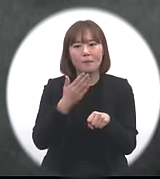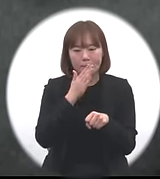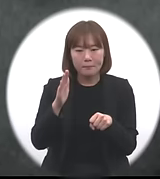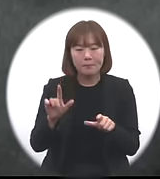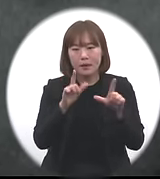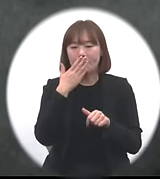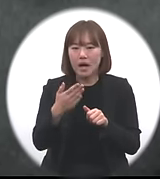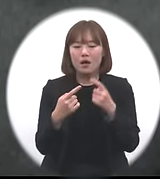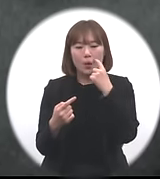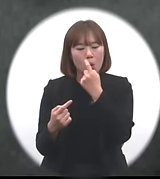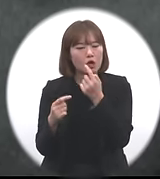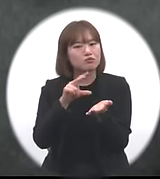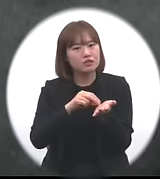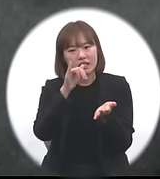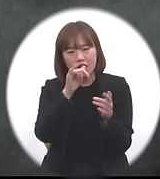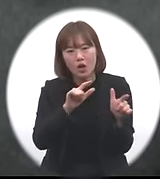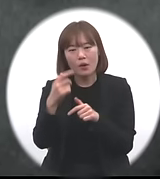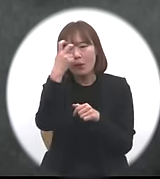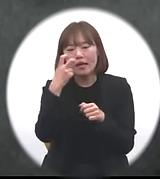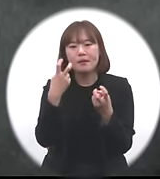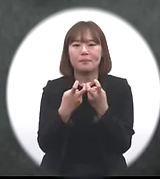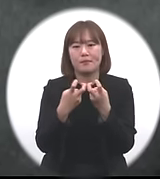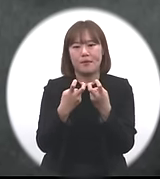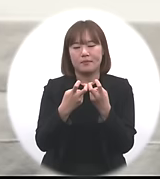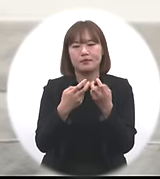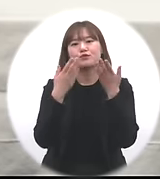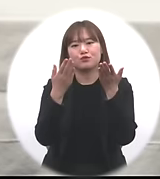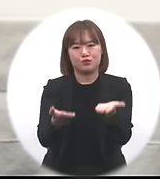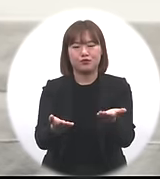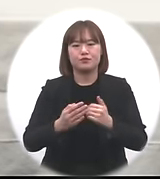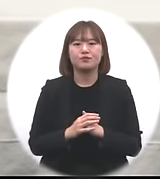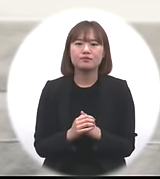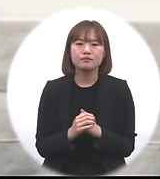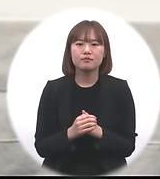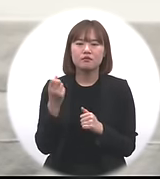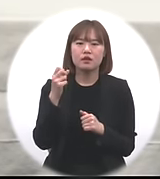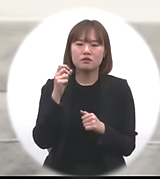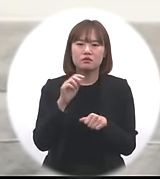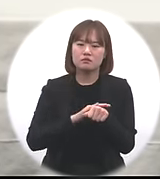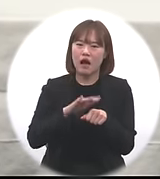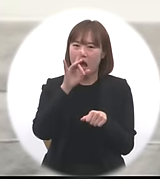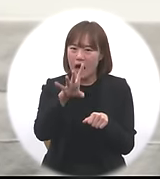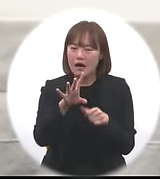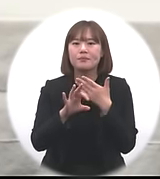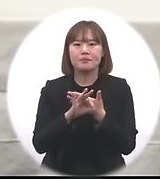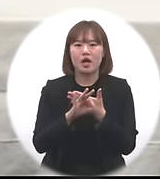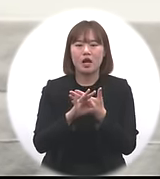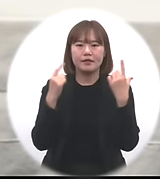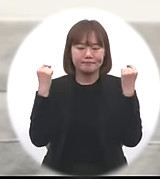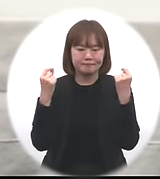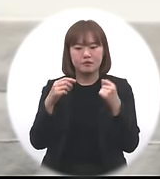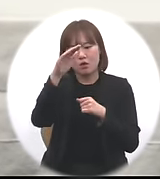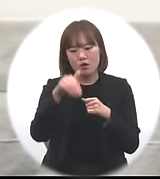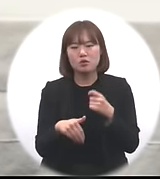있어요. 여긴 칫솔질이 잘안 됐어요. 여기는 문제가 있는 것 같은데 이렇게 관리해야 될것 같아요. 이런 얘기들을 좀 알려드리고 잘안 되는 분도 있단 말이죠. 그럼